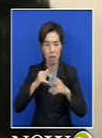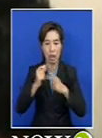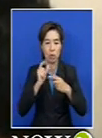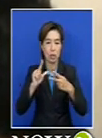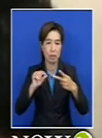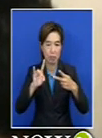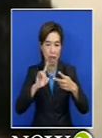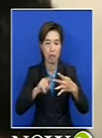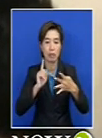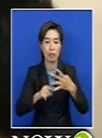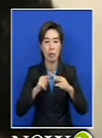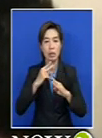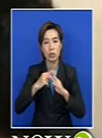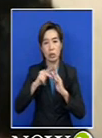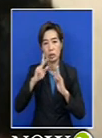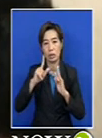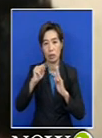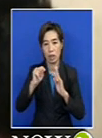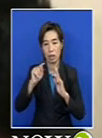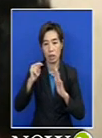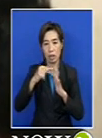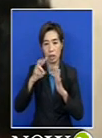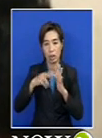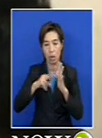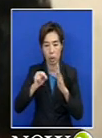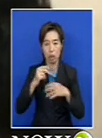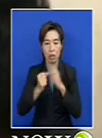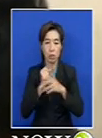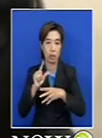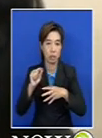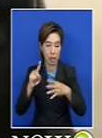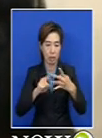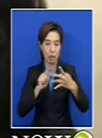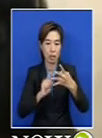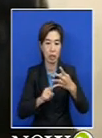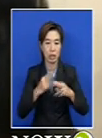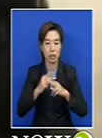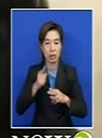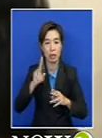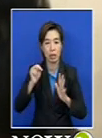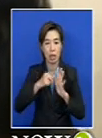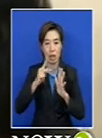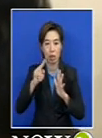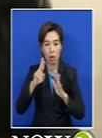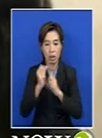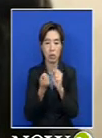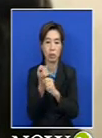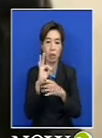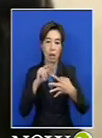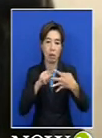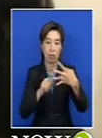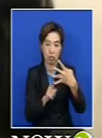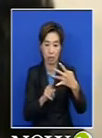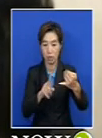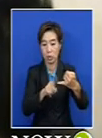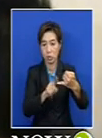ายุ28ปีนายเขตตะวันวิวัฒนานนท์อายุ21ปีแล้วก็นายคณากรทองเอมอายุ19ปี